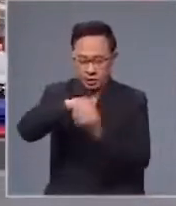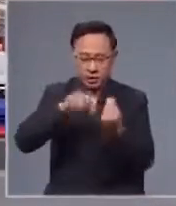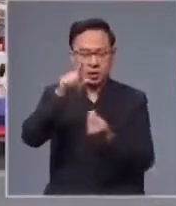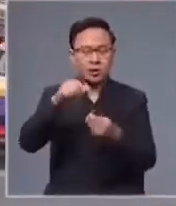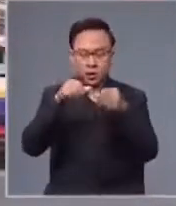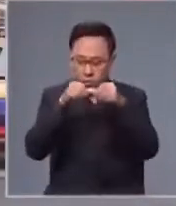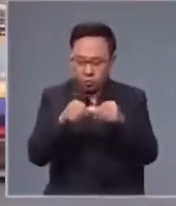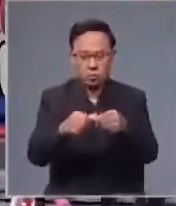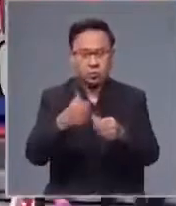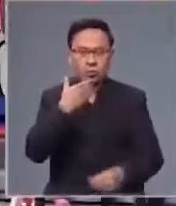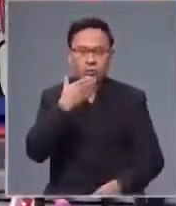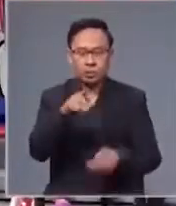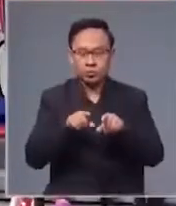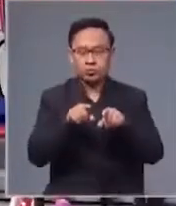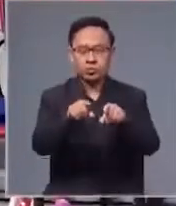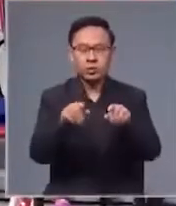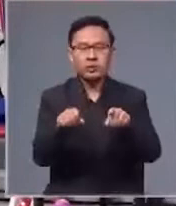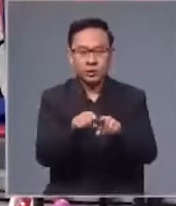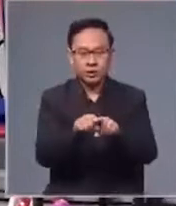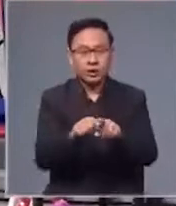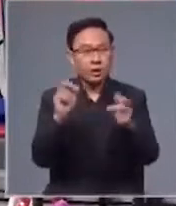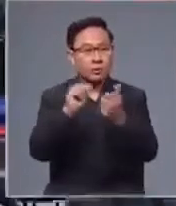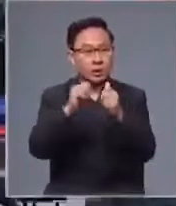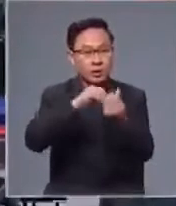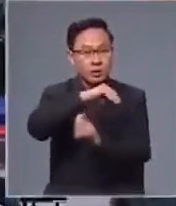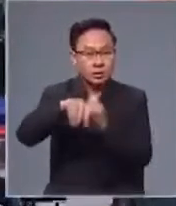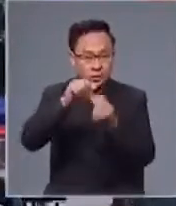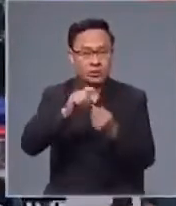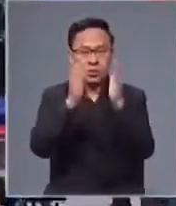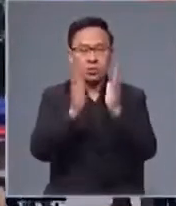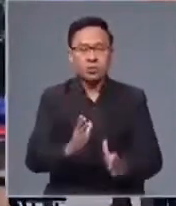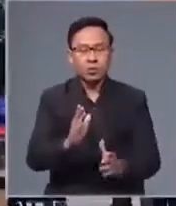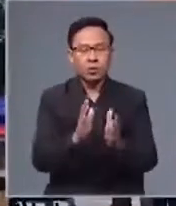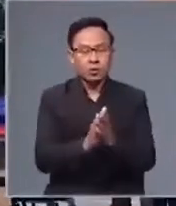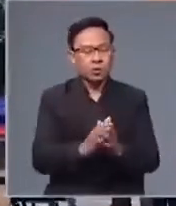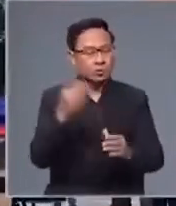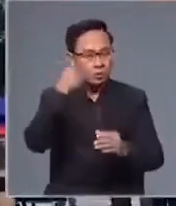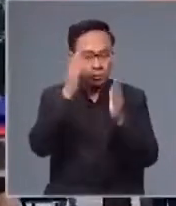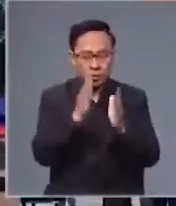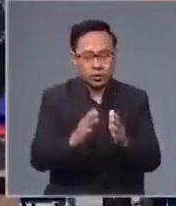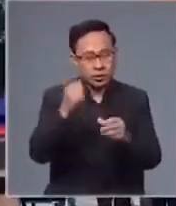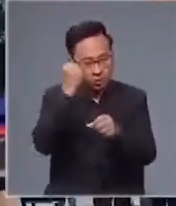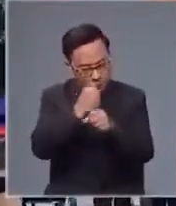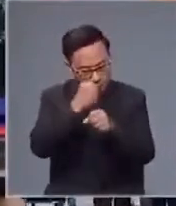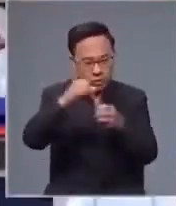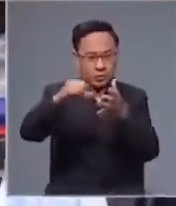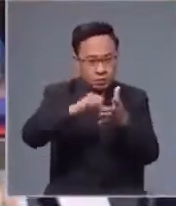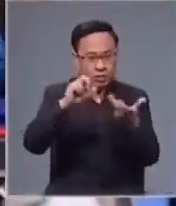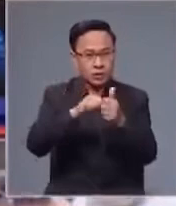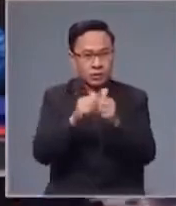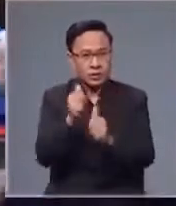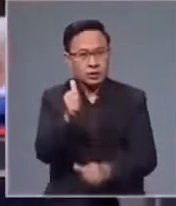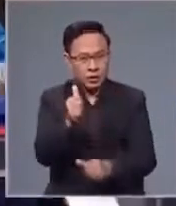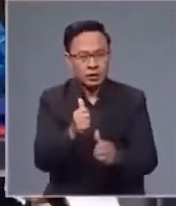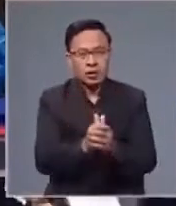ดปัญหาเศรษฐกิจจึงไม่ใช่เรื่องใหม่และไม่ใช่เรื่องใหญ่เกินไปกว่าที่มนุษย์จะแก้ไขได้เ